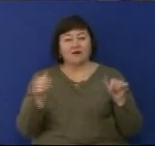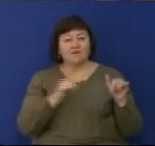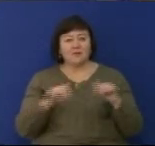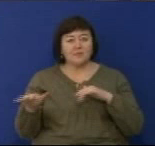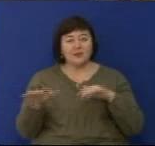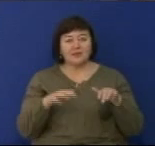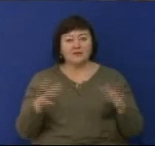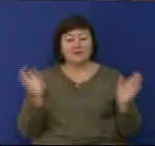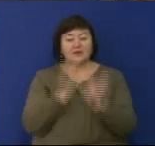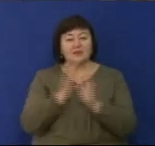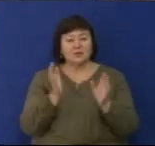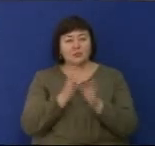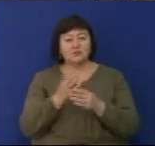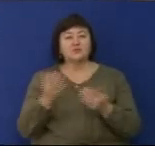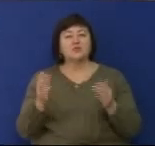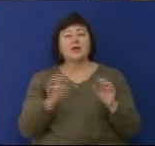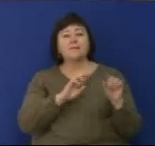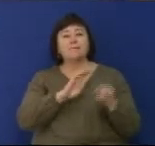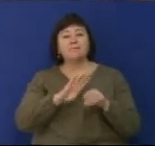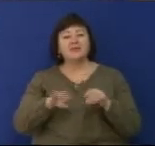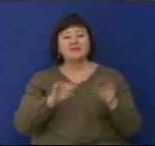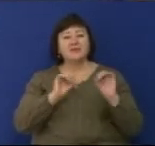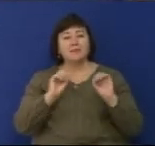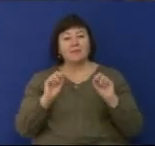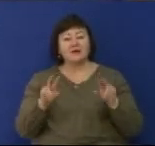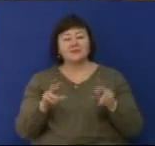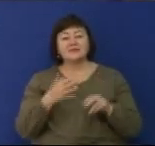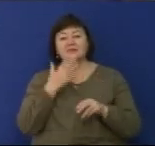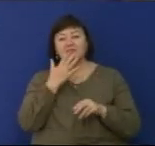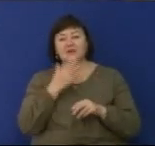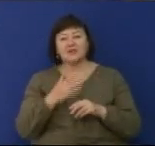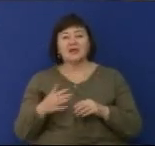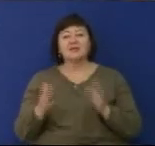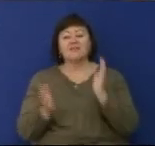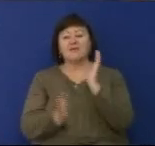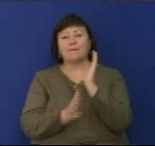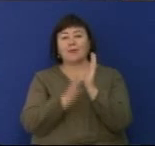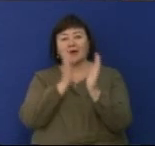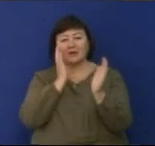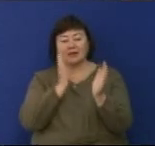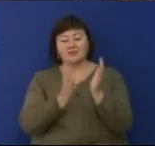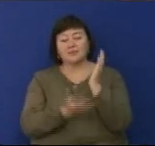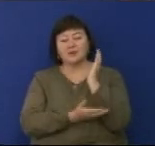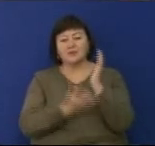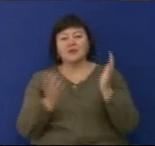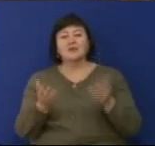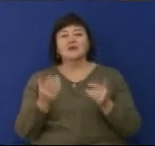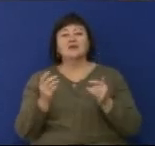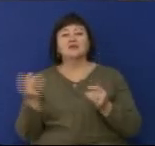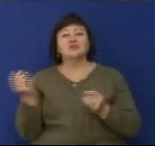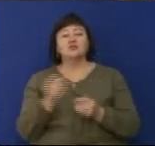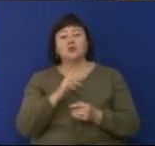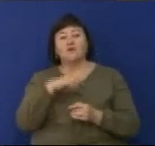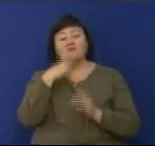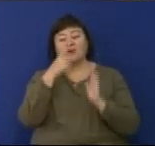экологической безопасности и защиты природных ресурсов национального парка кроме того нашу то назарбаев остановился на вопросах трудоустройства и